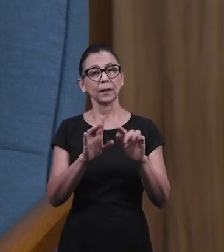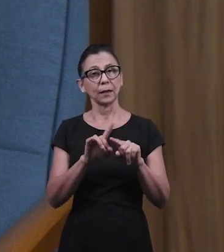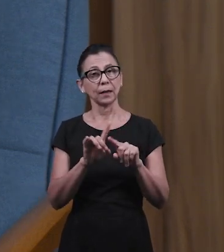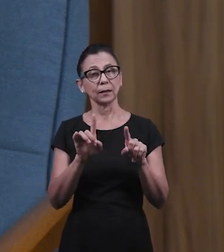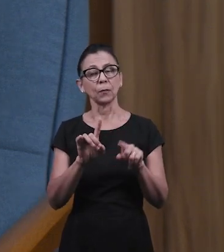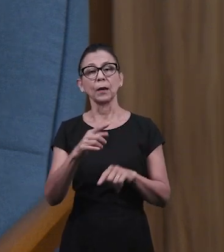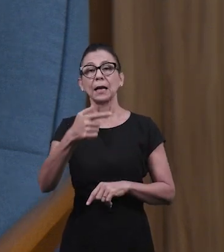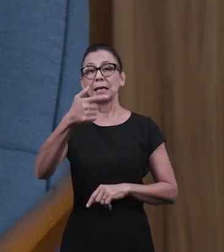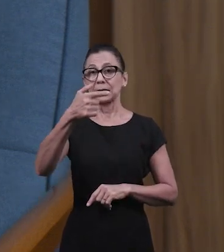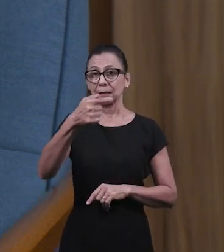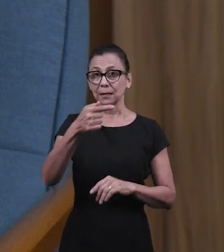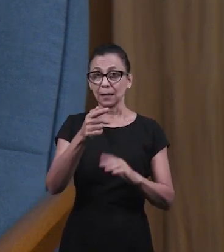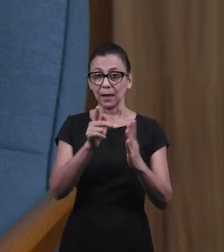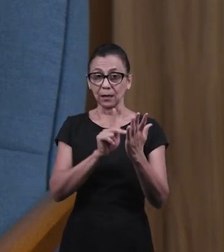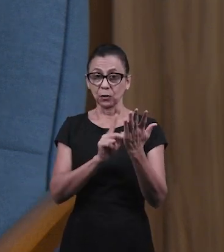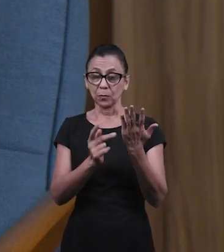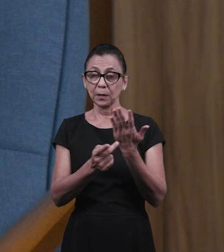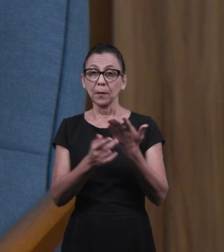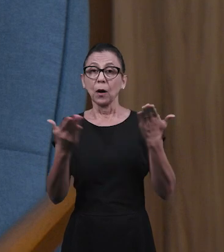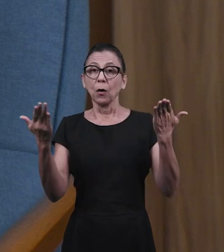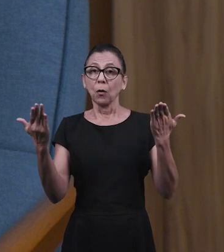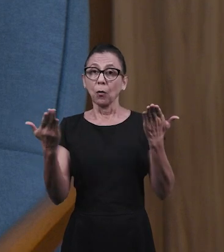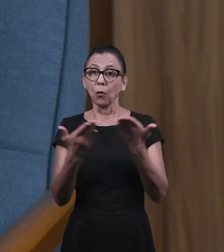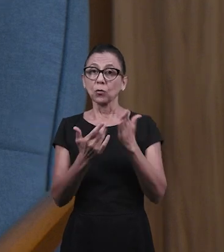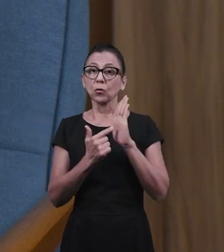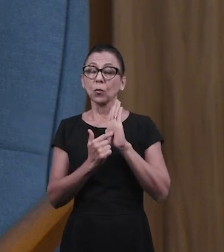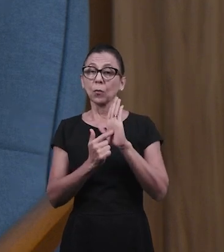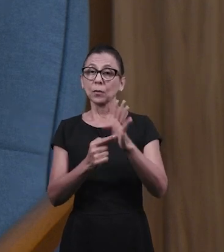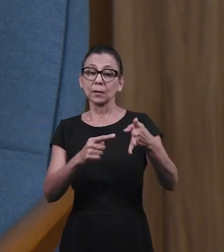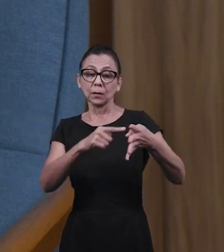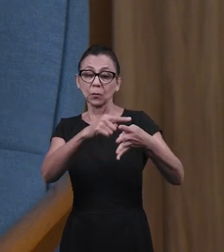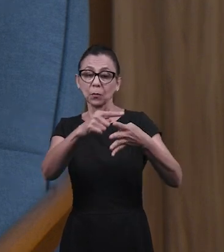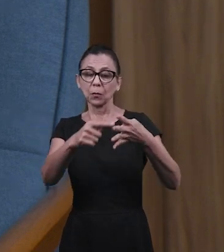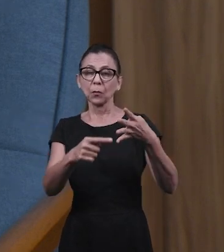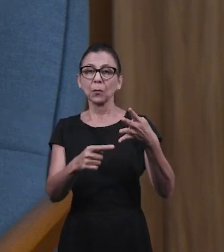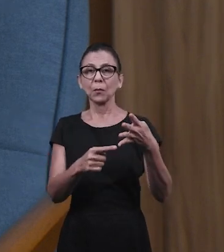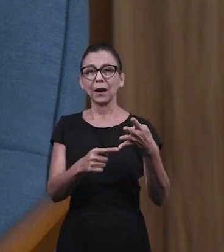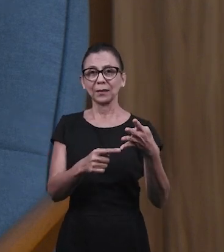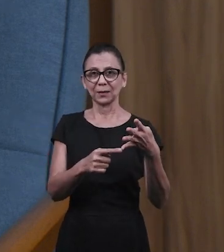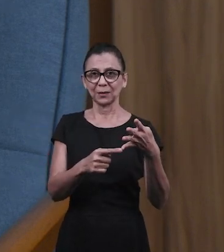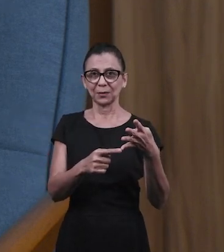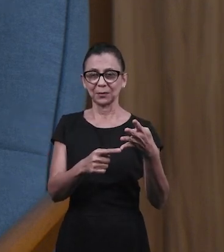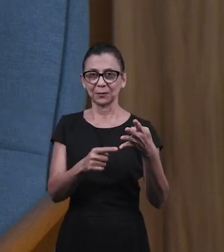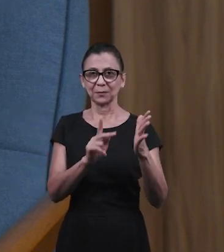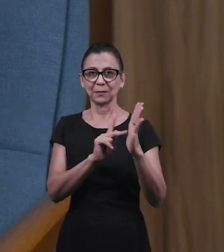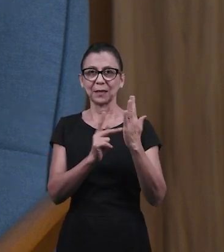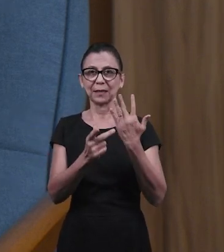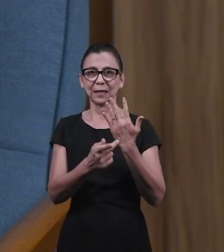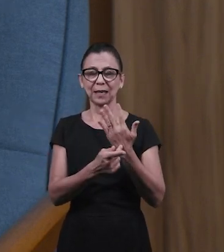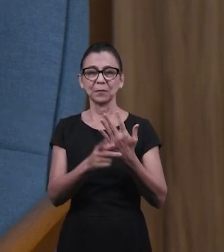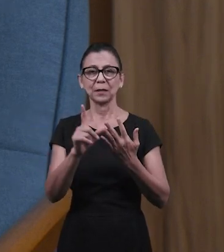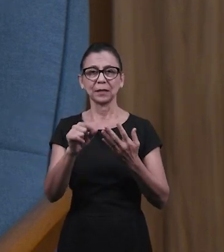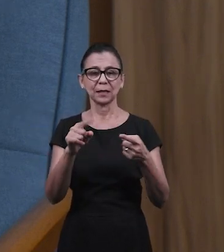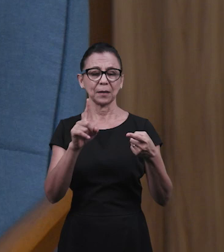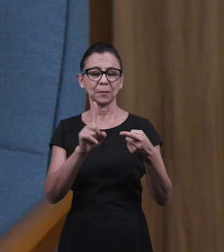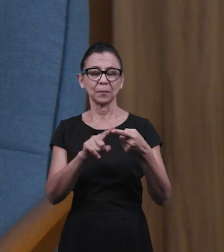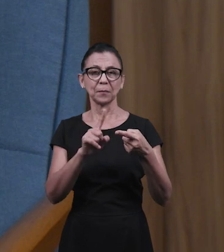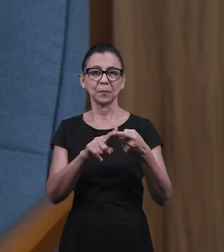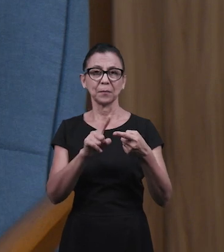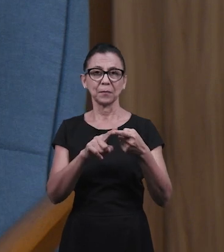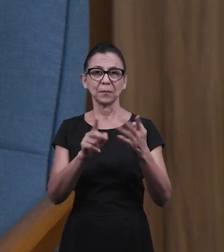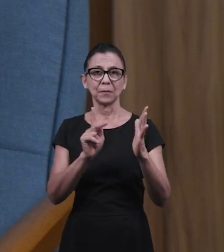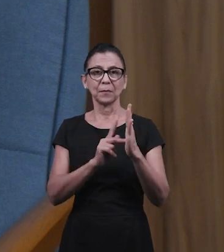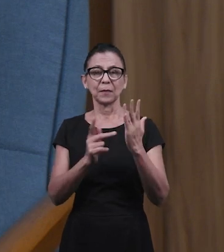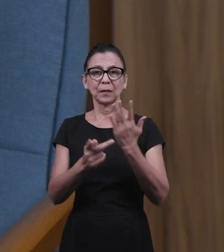la première des 7 paraboles du royaume. Aujourd'hui, nous allons parler des 4 premières paraboles, qui est la parabole du semeur. Et nous